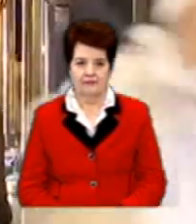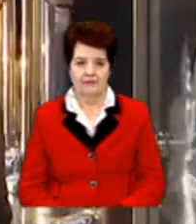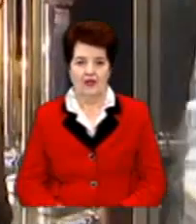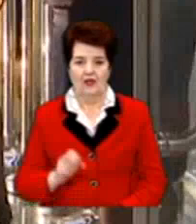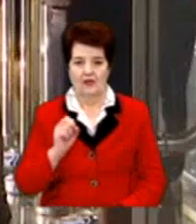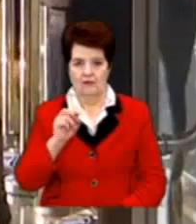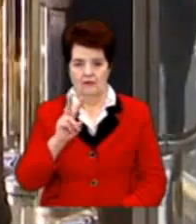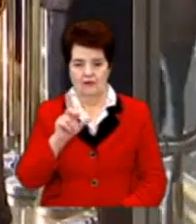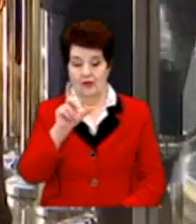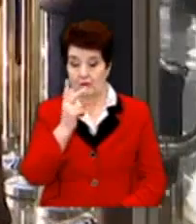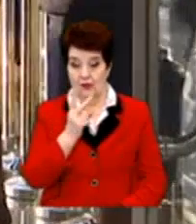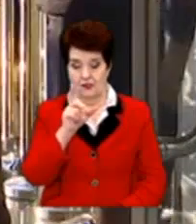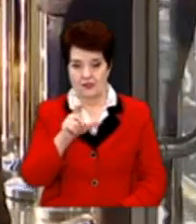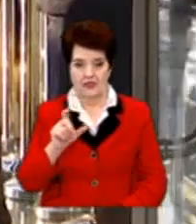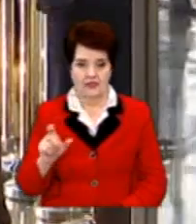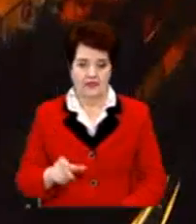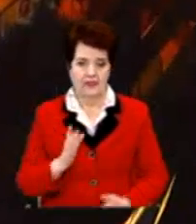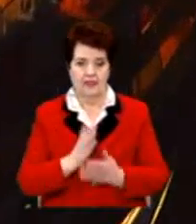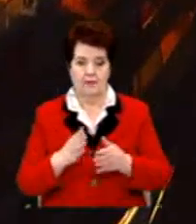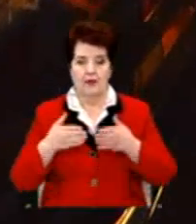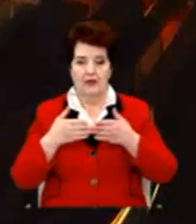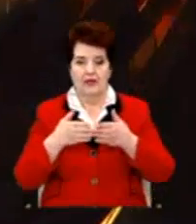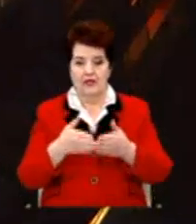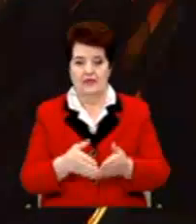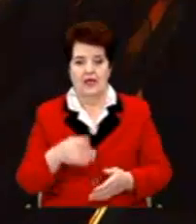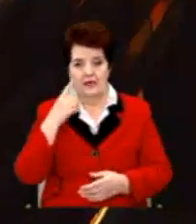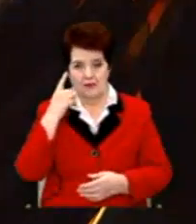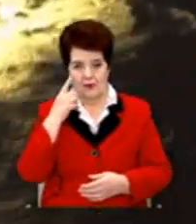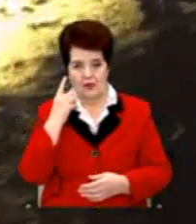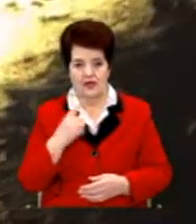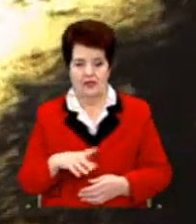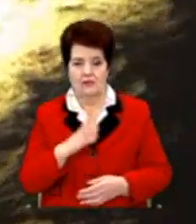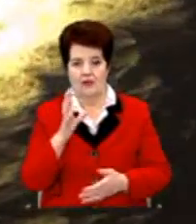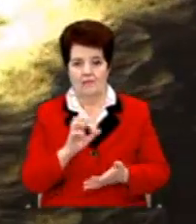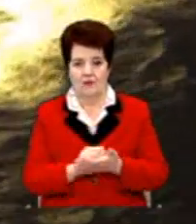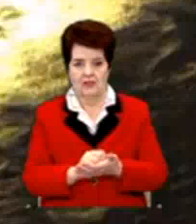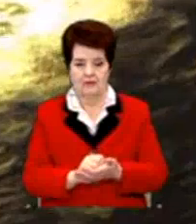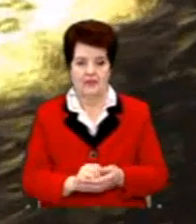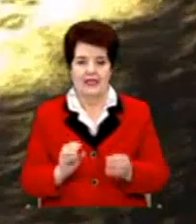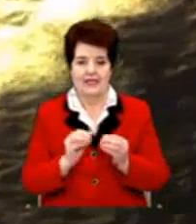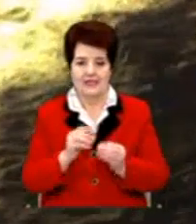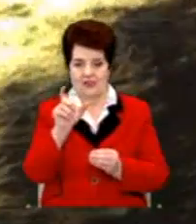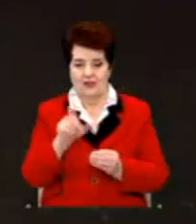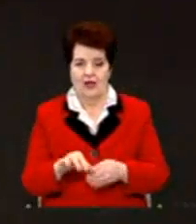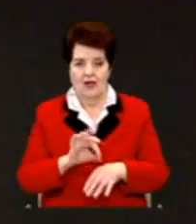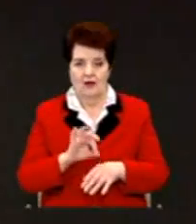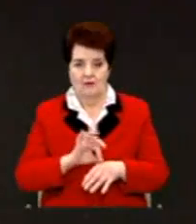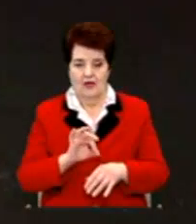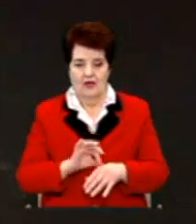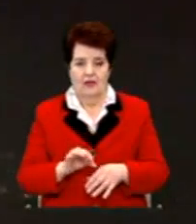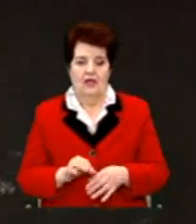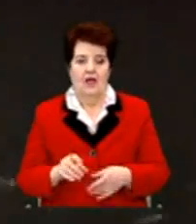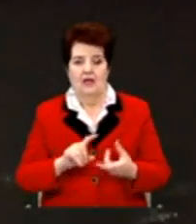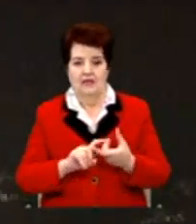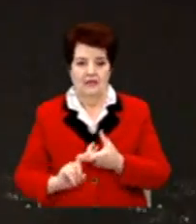Doi cetățeni ai Republicii Moldova se află pe nava de croazieră japoneză, unde au fost depistate 10 cazuri de îmbolnăviri cu noul coronavirus.